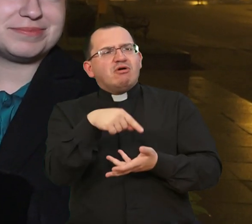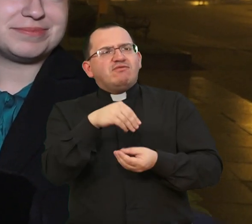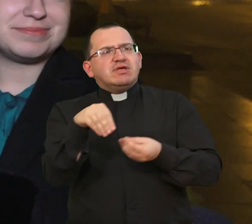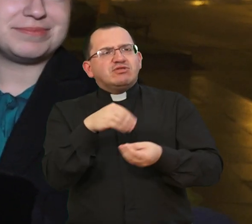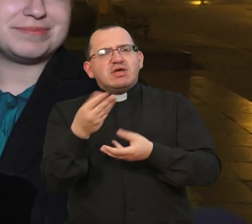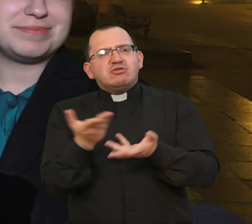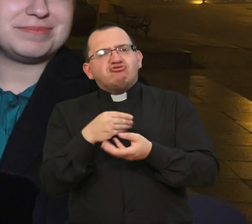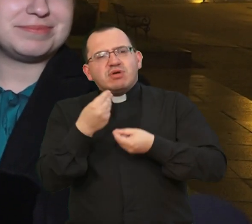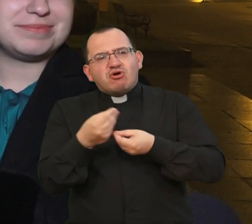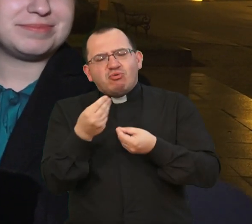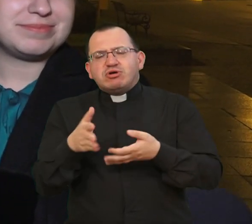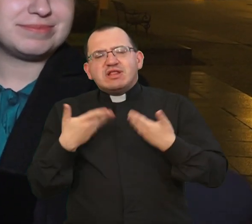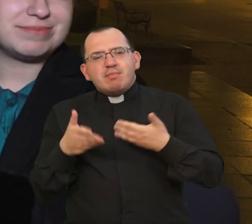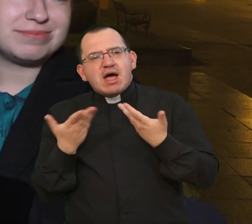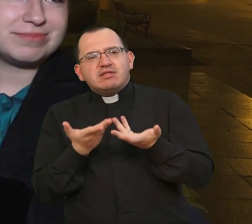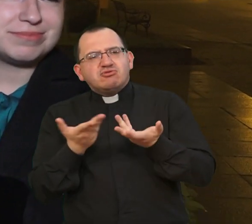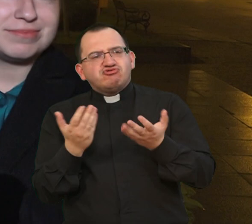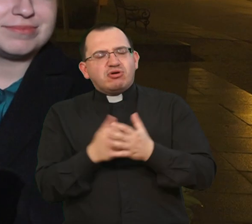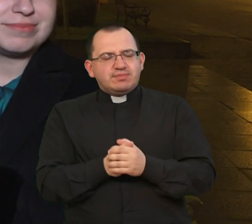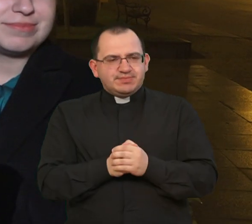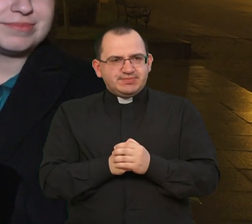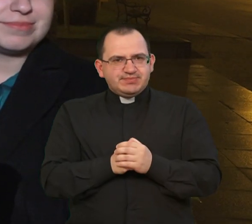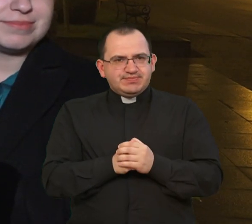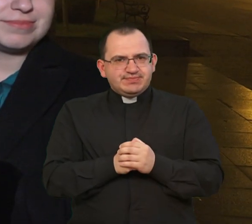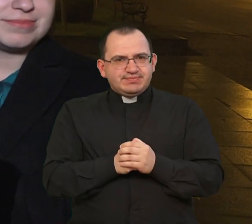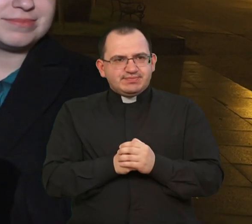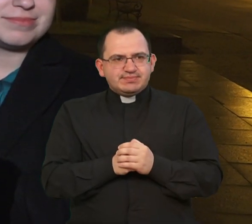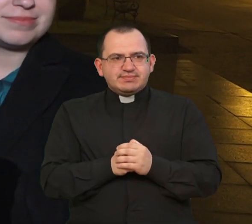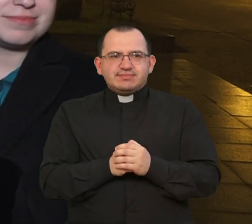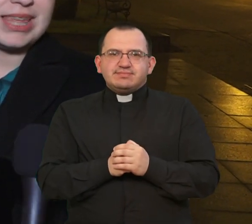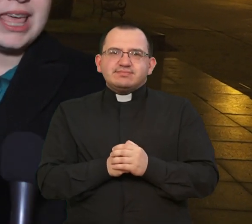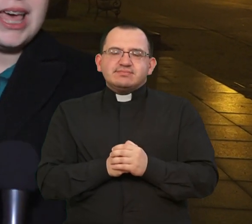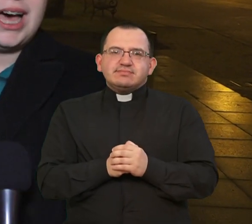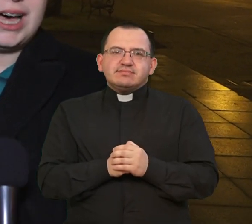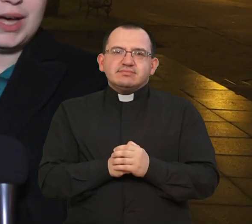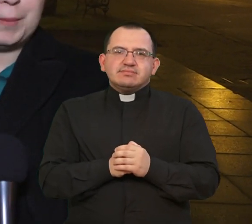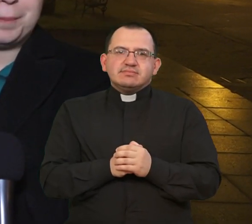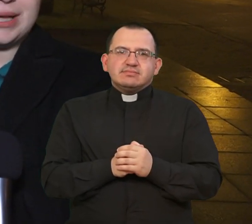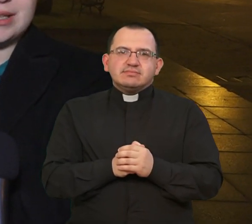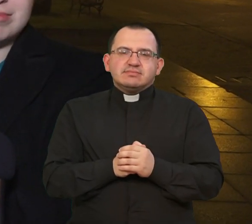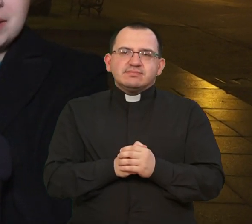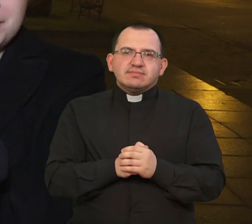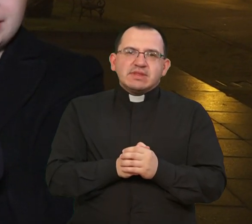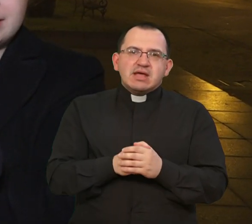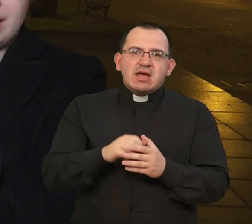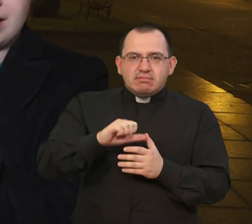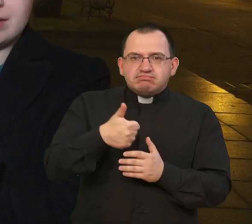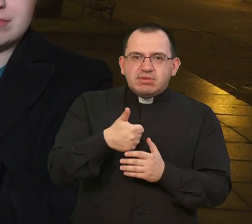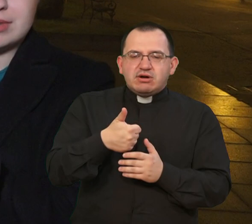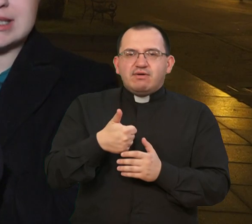poručuje današnjim mladima? Što im vi želite evo ovim svojim dočekom pred katedralu poručiti? Pa